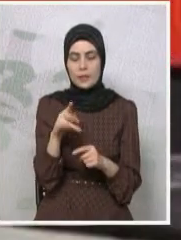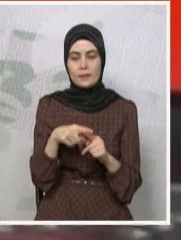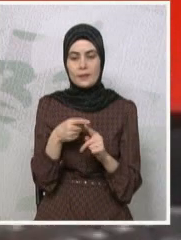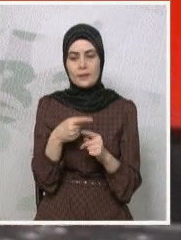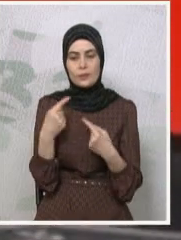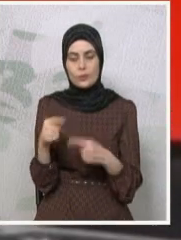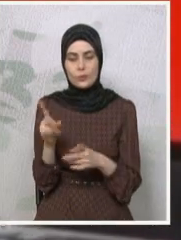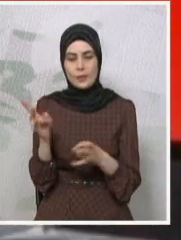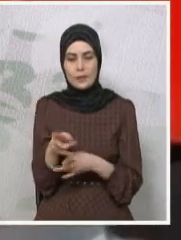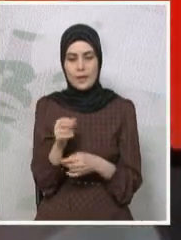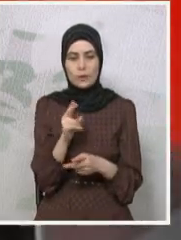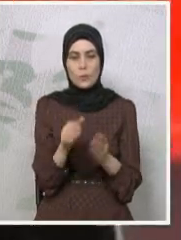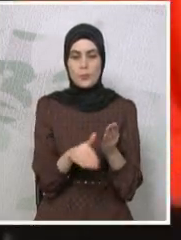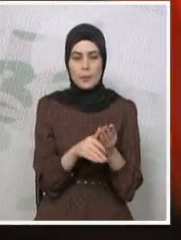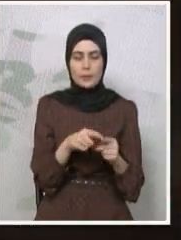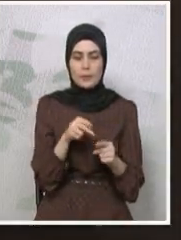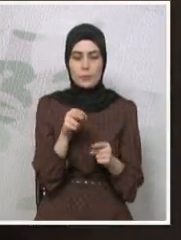из беды, пожарные.